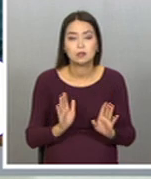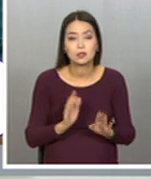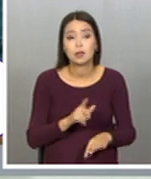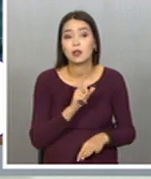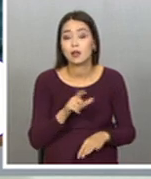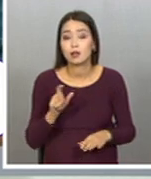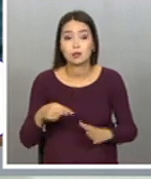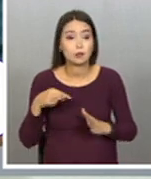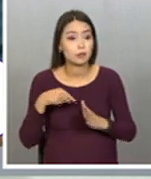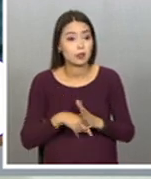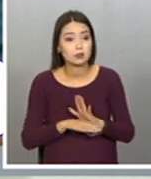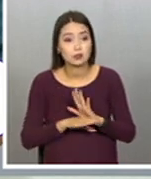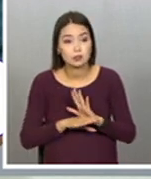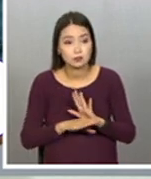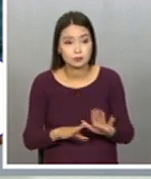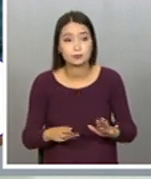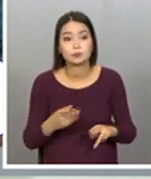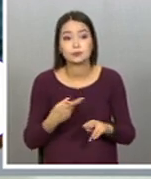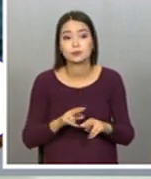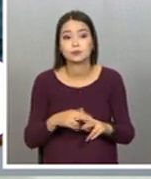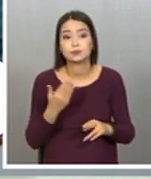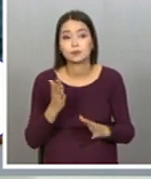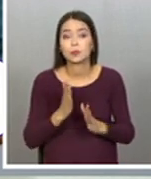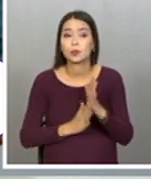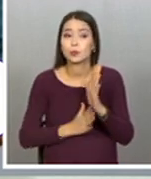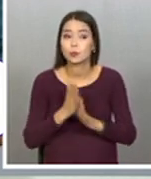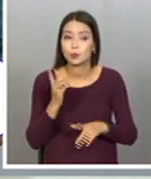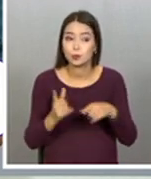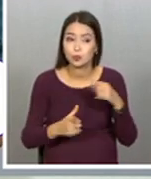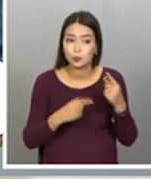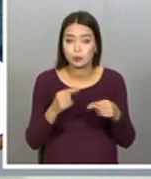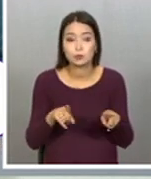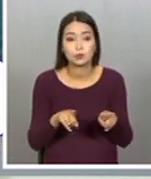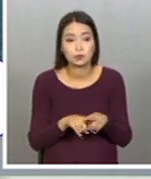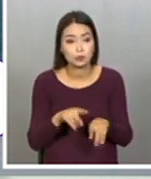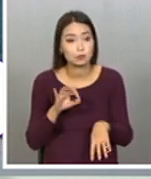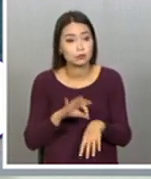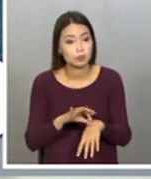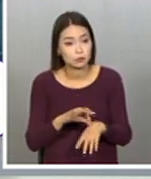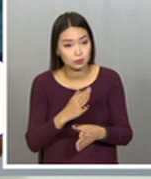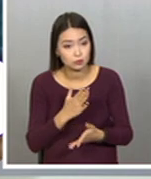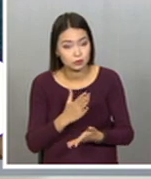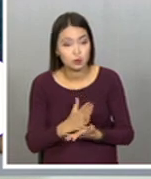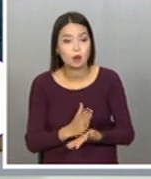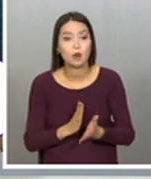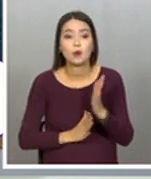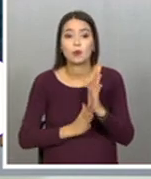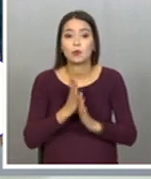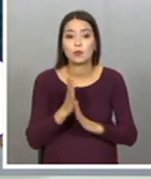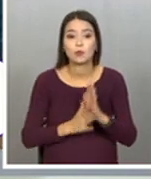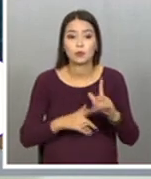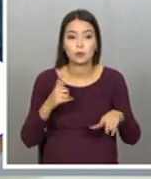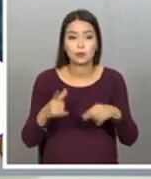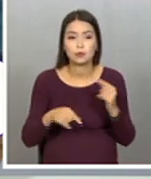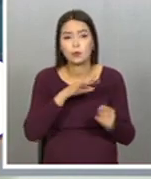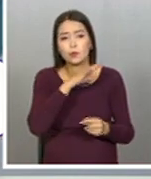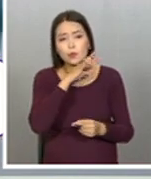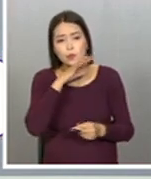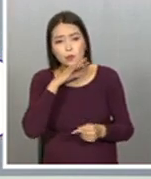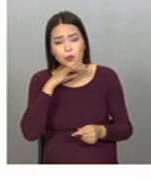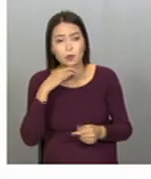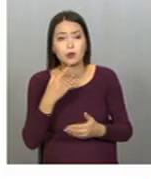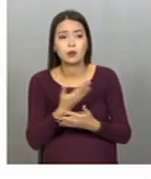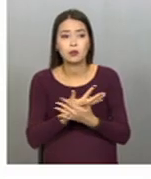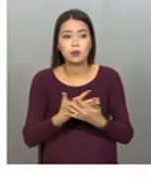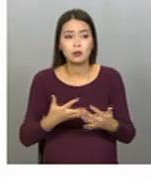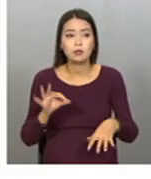емес, сонымен қатар өсімдіктерде де кездеседі. Өсімдіктерде кездесетін көп деген жұқпалы аурулардың